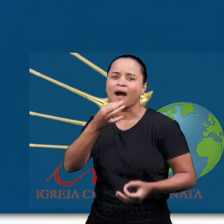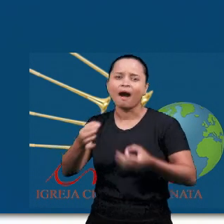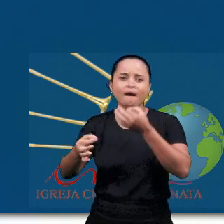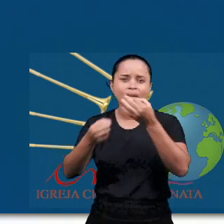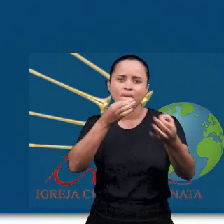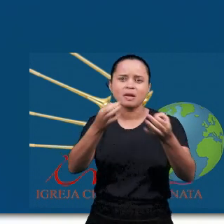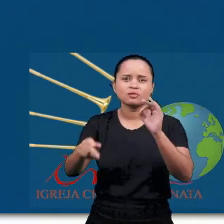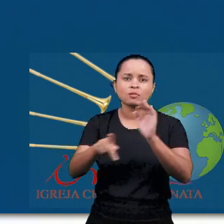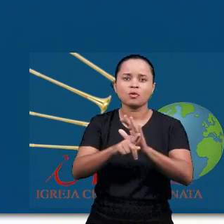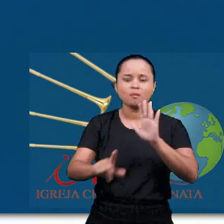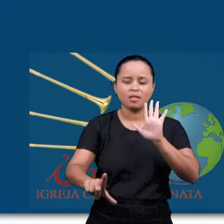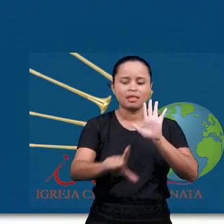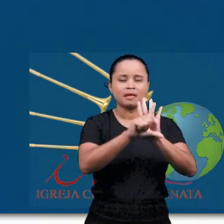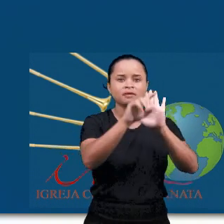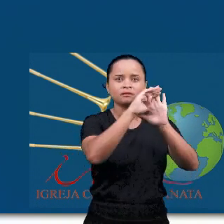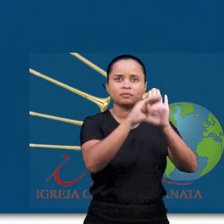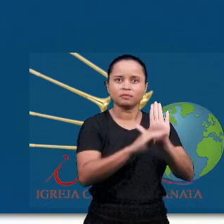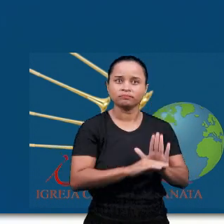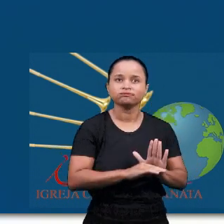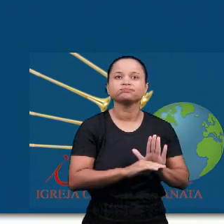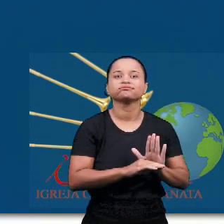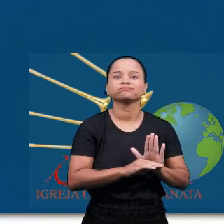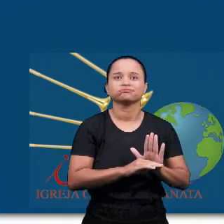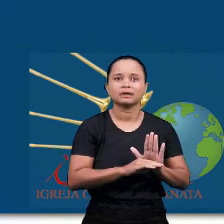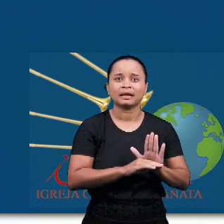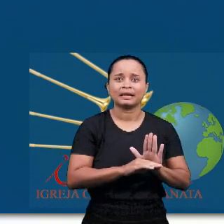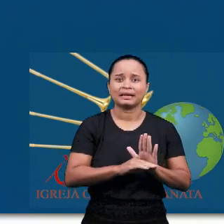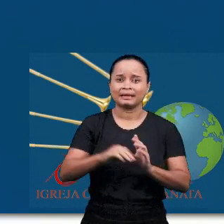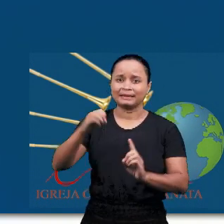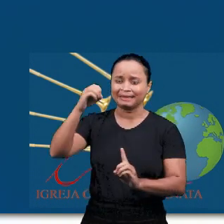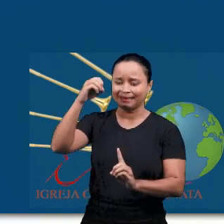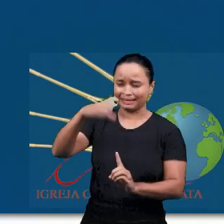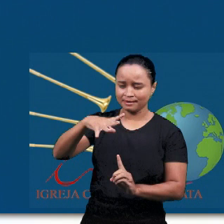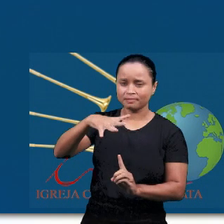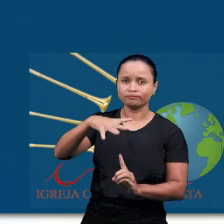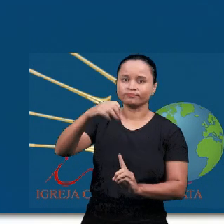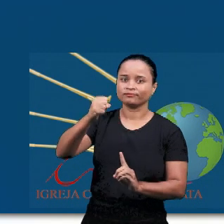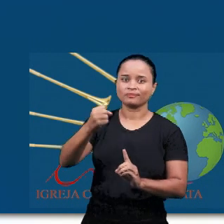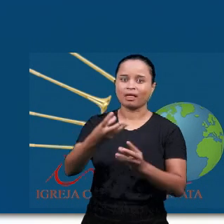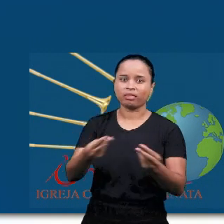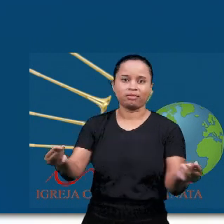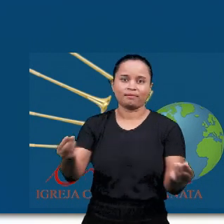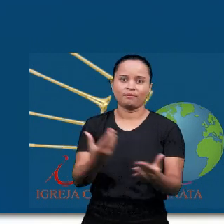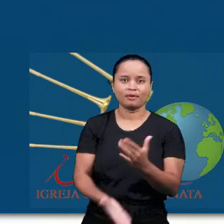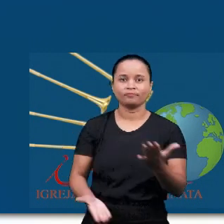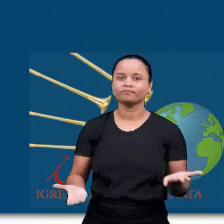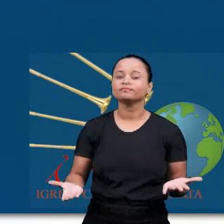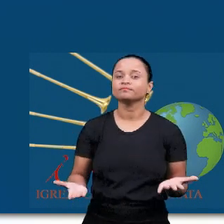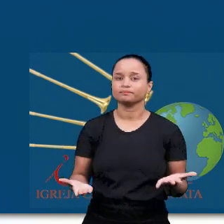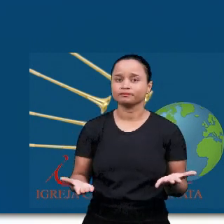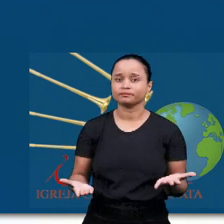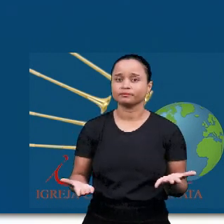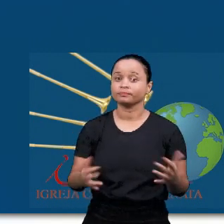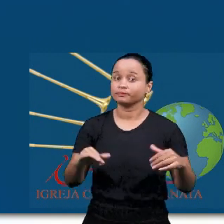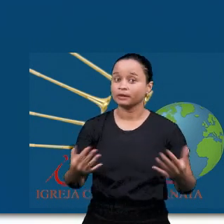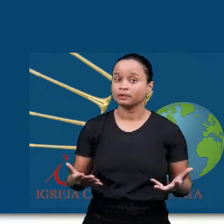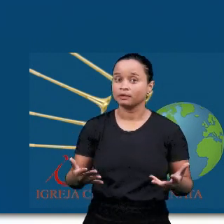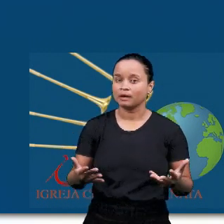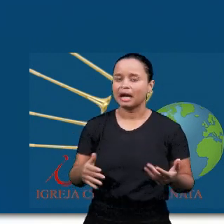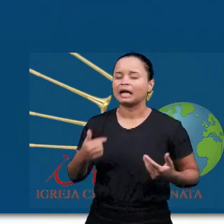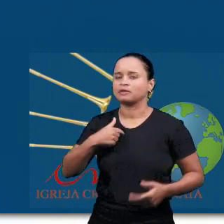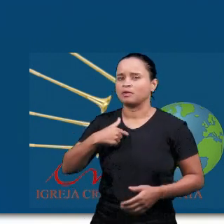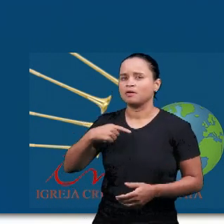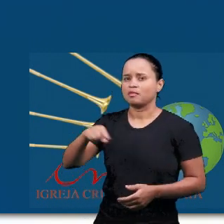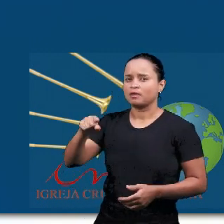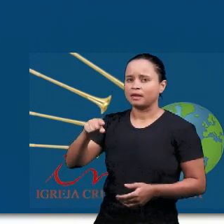déchus. Donc vous avez été appelés pour servir à Dieu par la foi, et là vous décidez, non, maintenant je vais